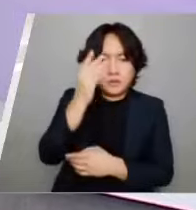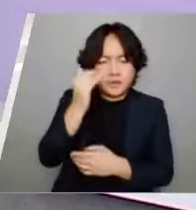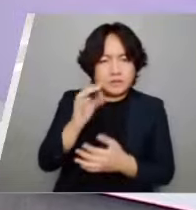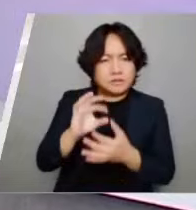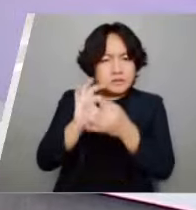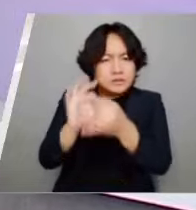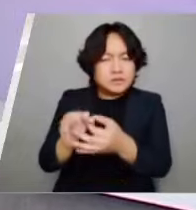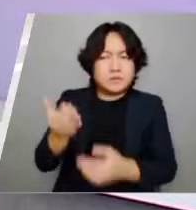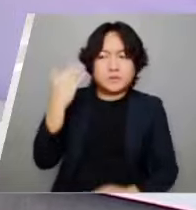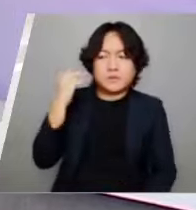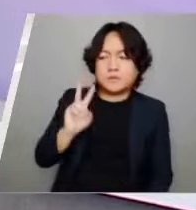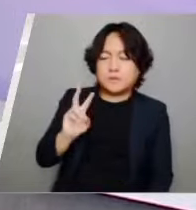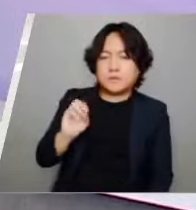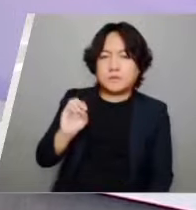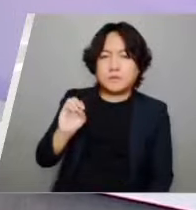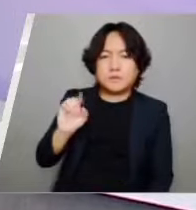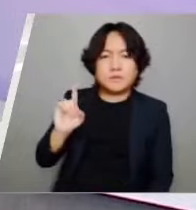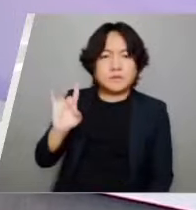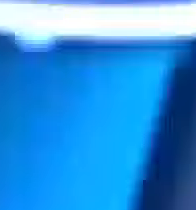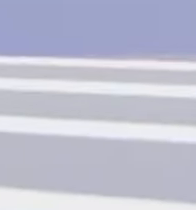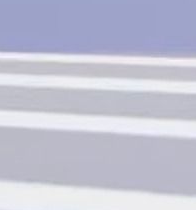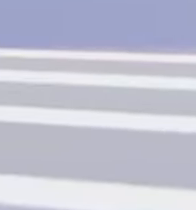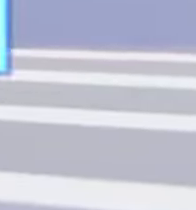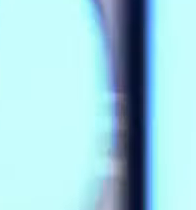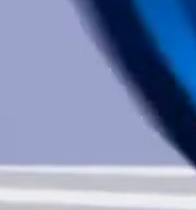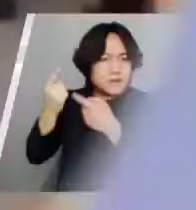2018 s Em